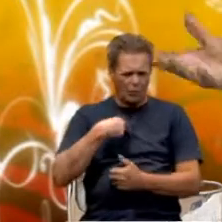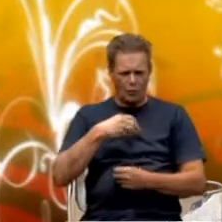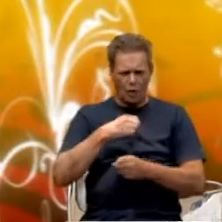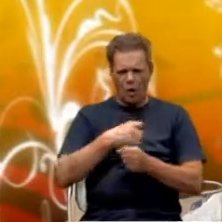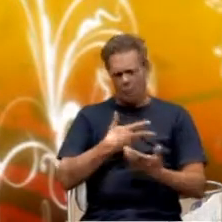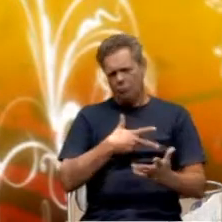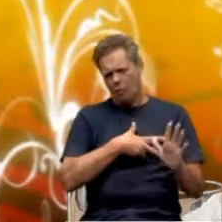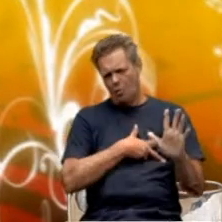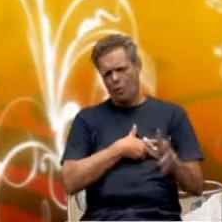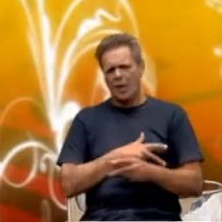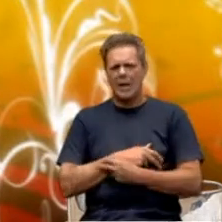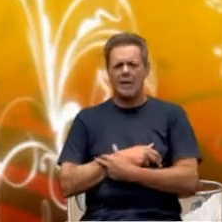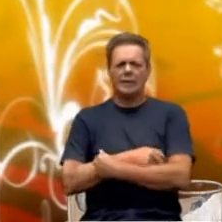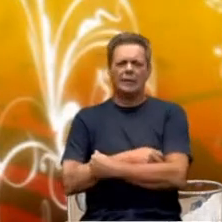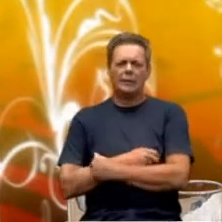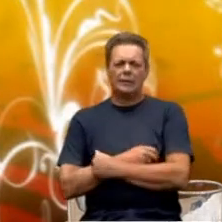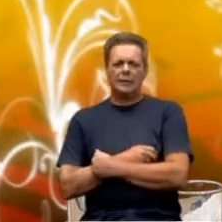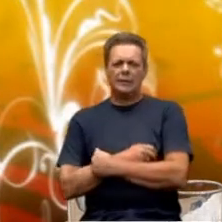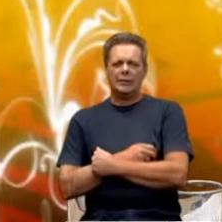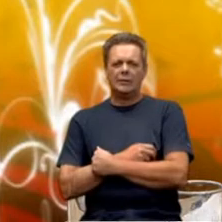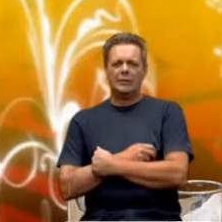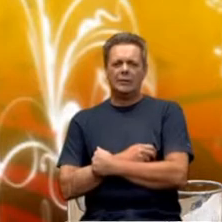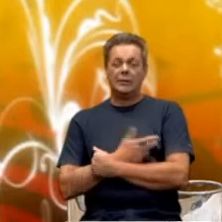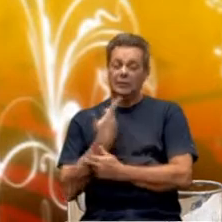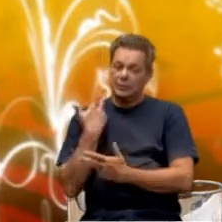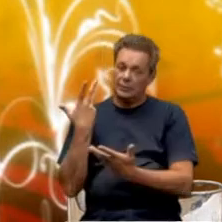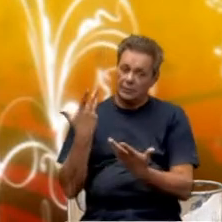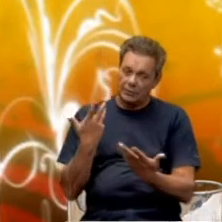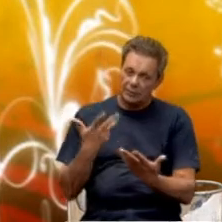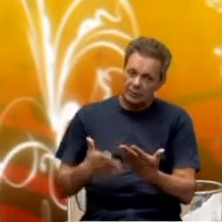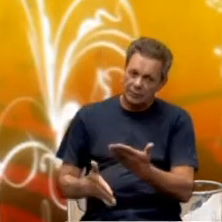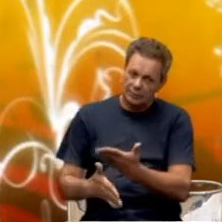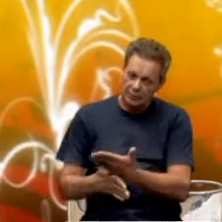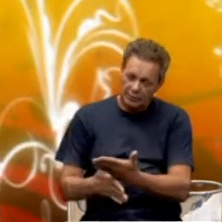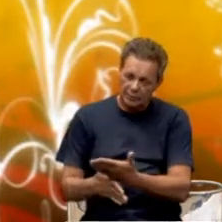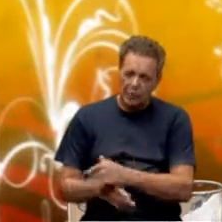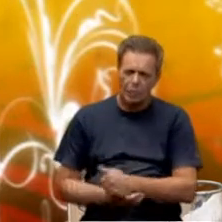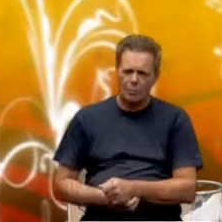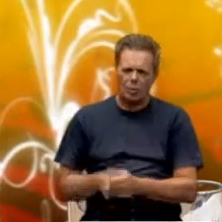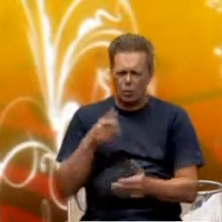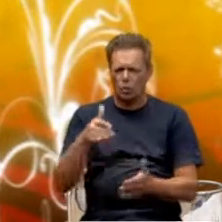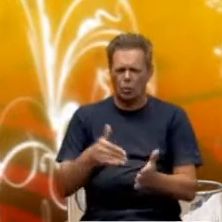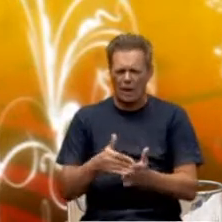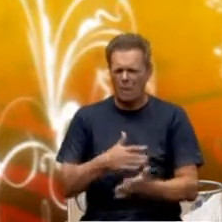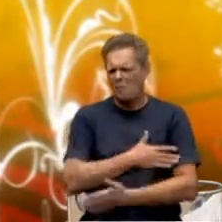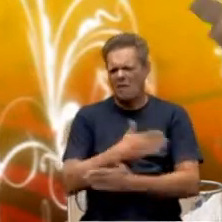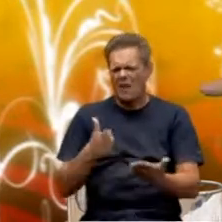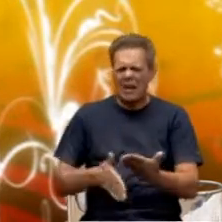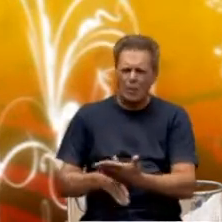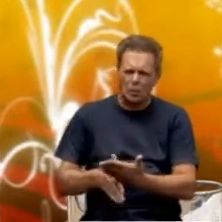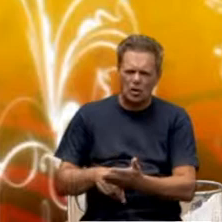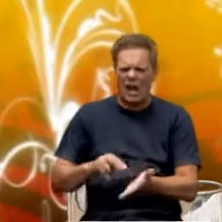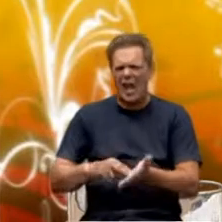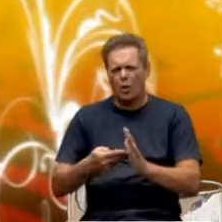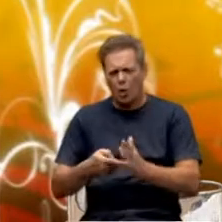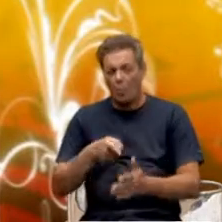normalno na vlasti, vidjet ćemo hoće li ili neće, da će pomoći kroz privredu i sve. Jer tu treba podrška ekonomije da bi